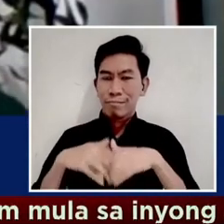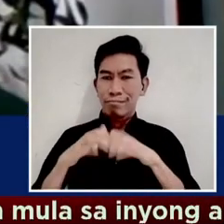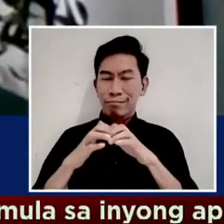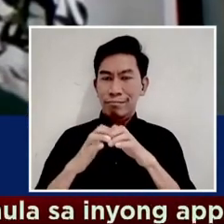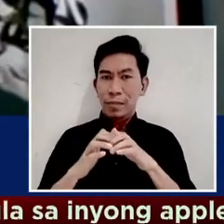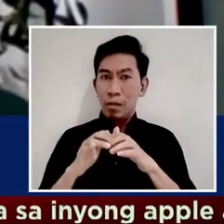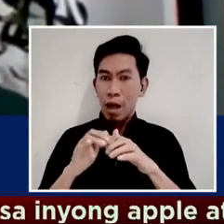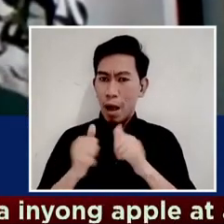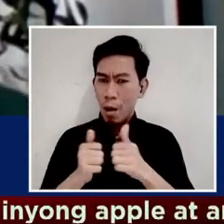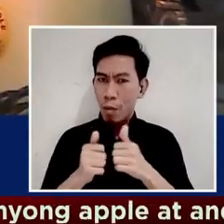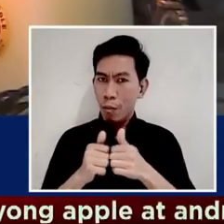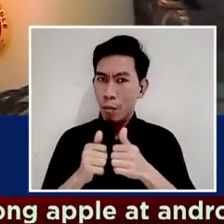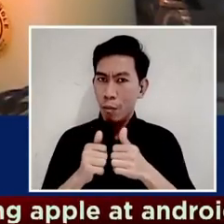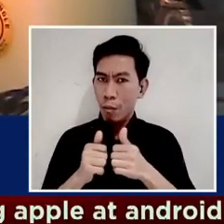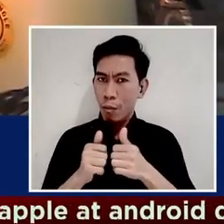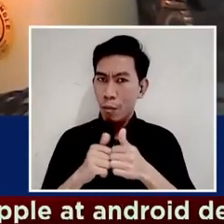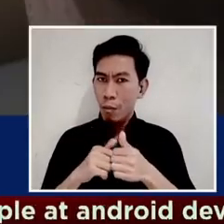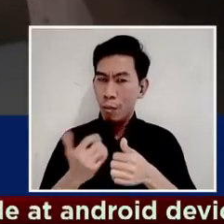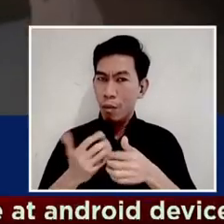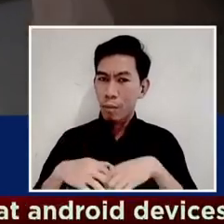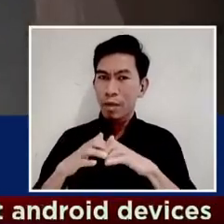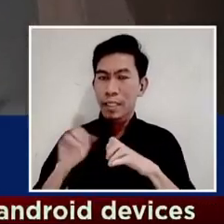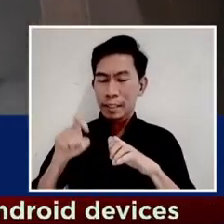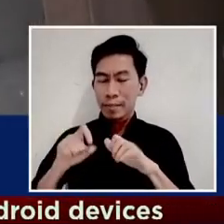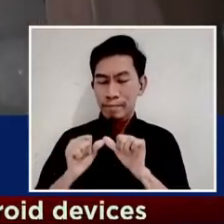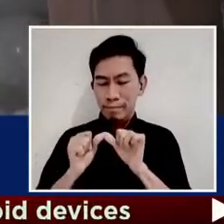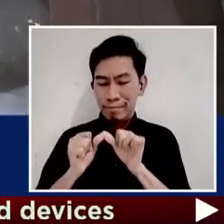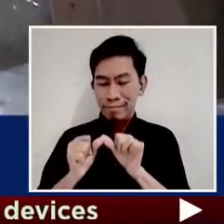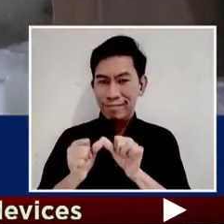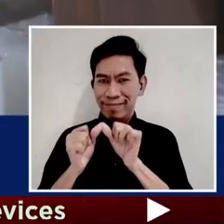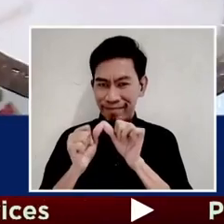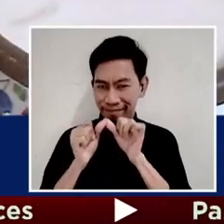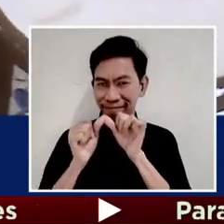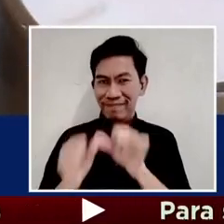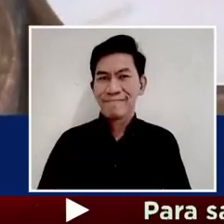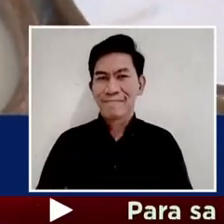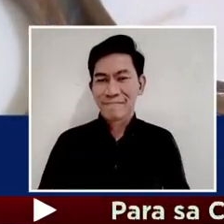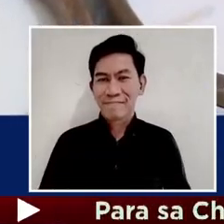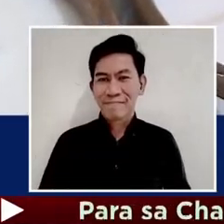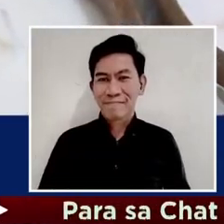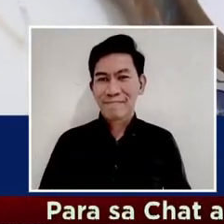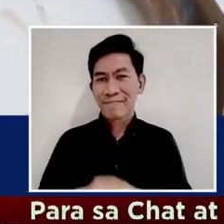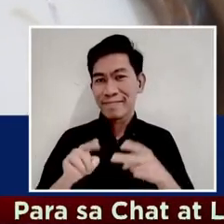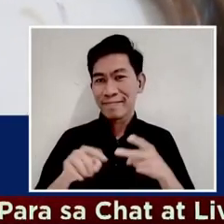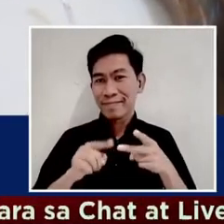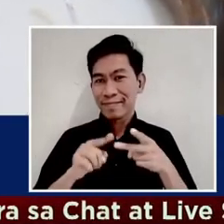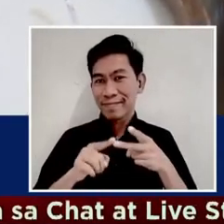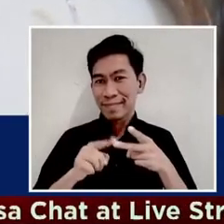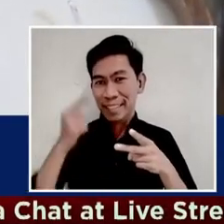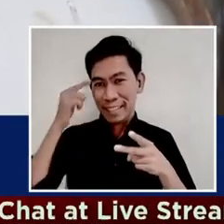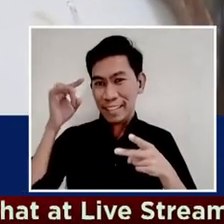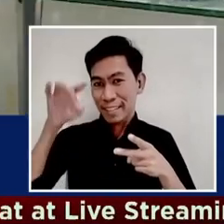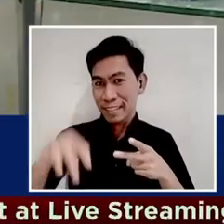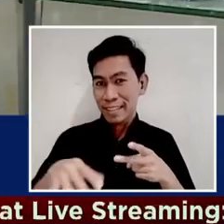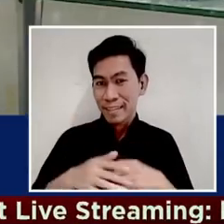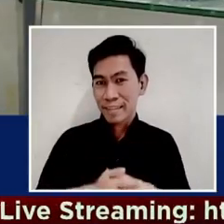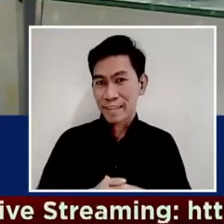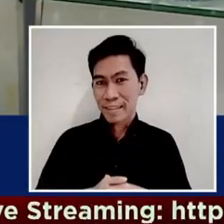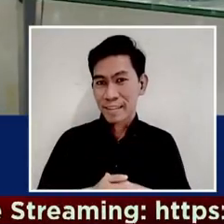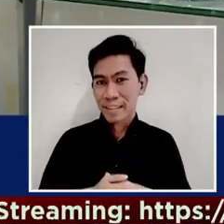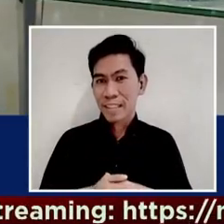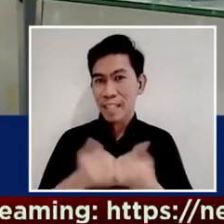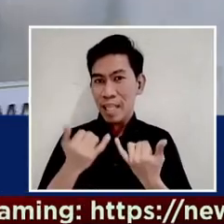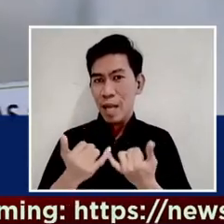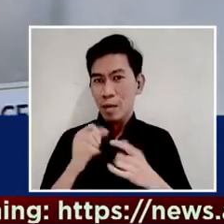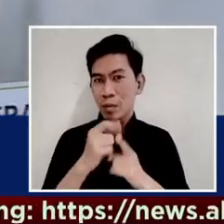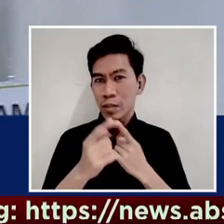po ituloy yung laban. Winning discarded tip number two. Dahil mabilis ang social media sa trending,